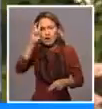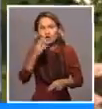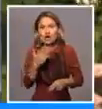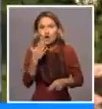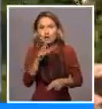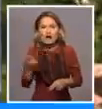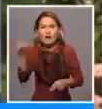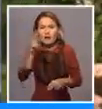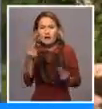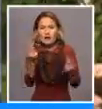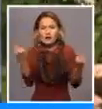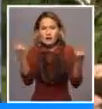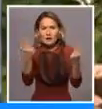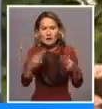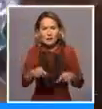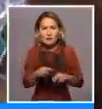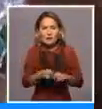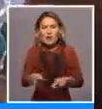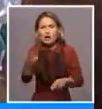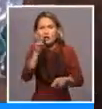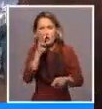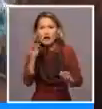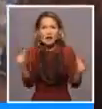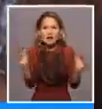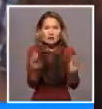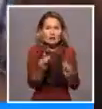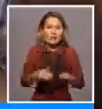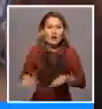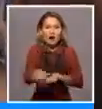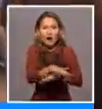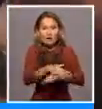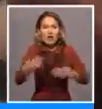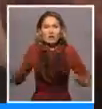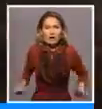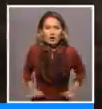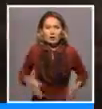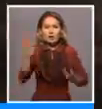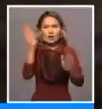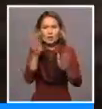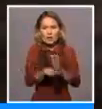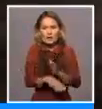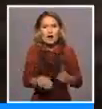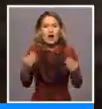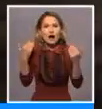ұлттық валютасы құнсызданып, инфляция өсіп, жалақы қысқарып, халық тұрмысын нашарлап кетті. Бұған қоса саяси және